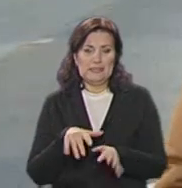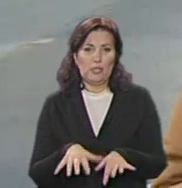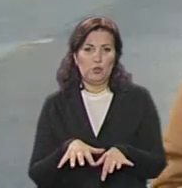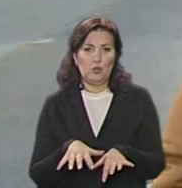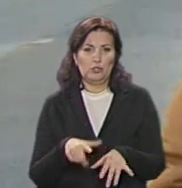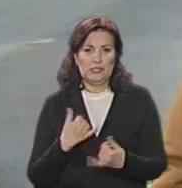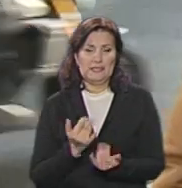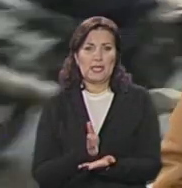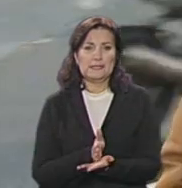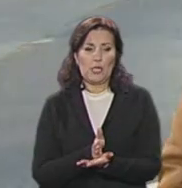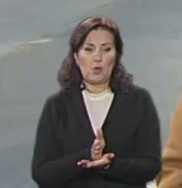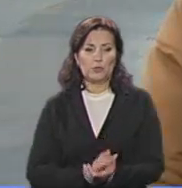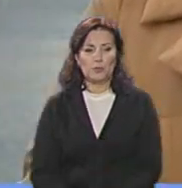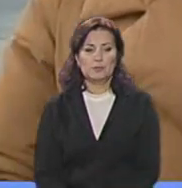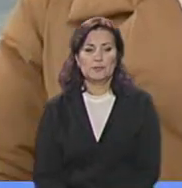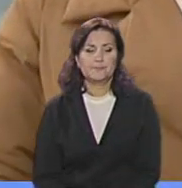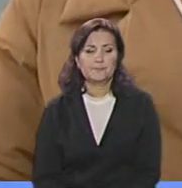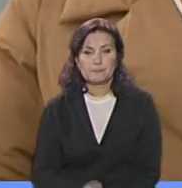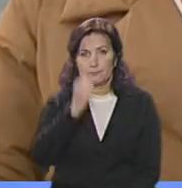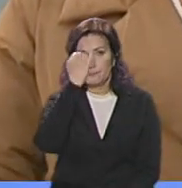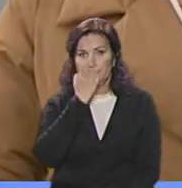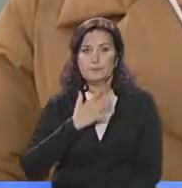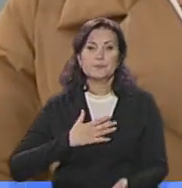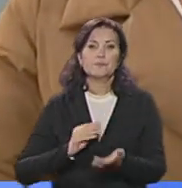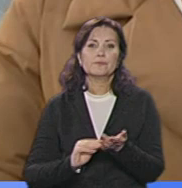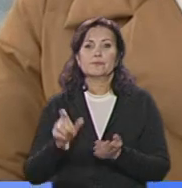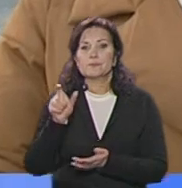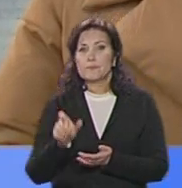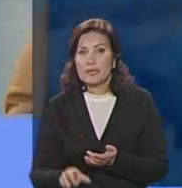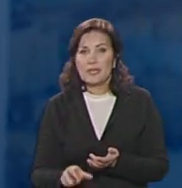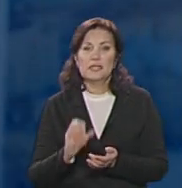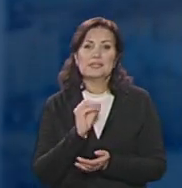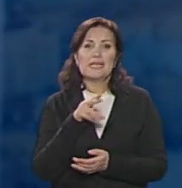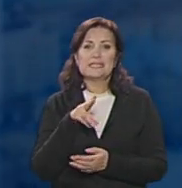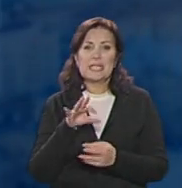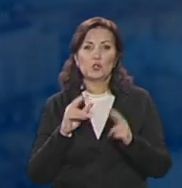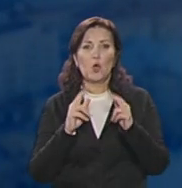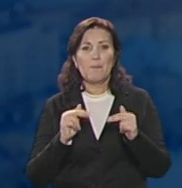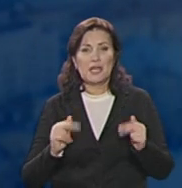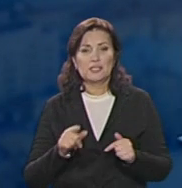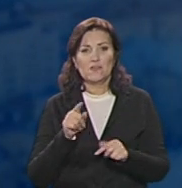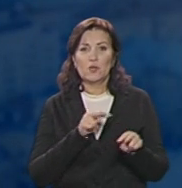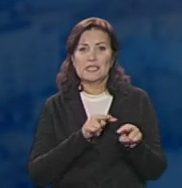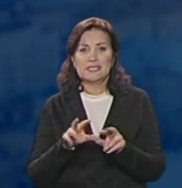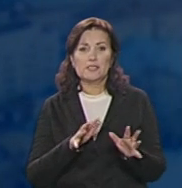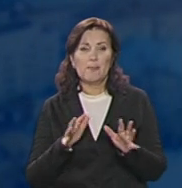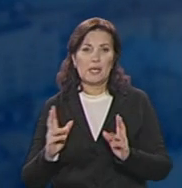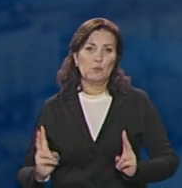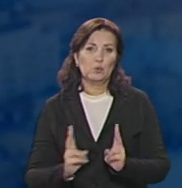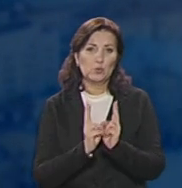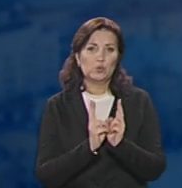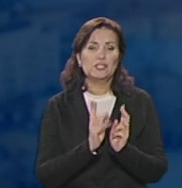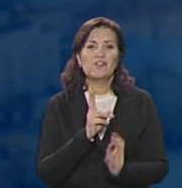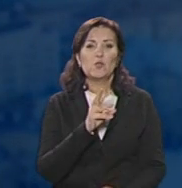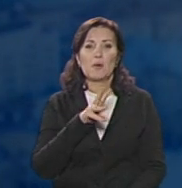точки, де ми зараз знаходимось. Дякую, Роксолана Бичай від Єлисейського палацу. Вона стежить за перебігом зустрічей у